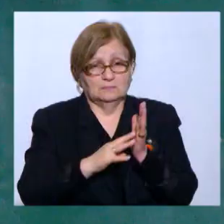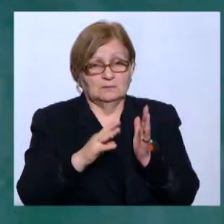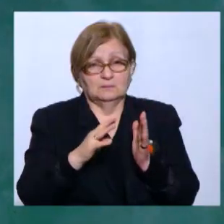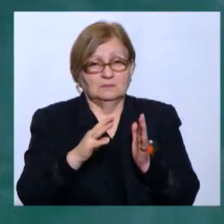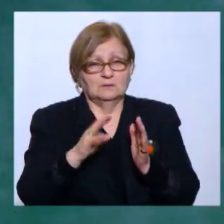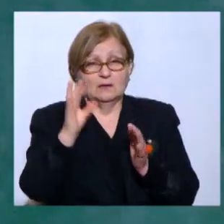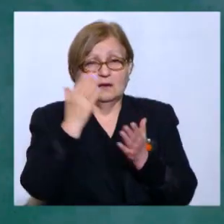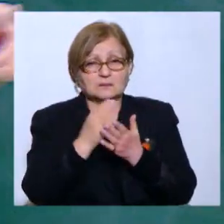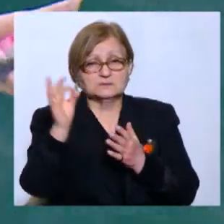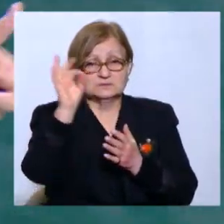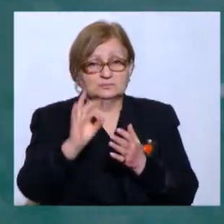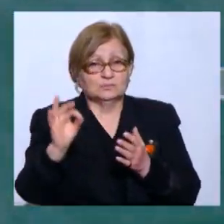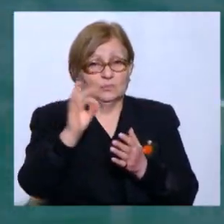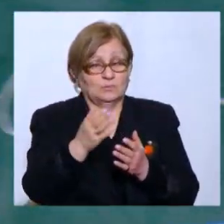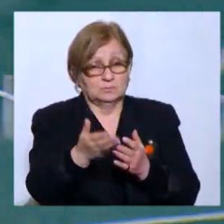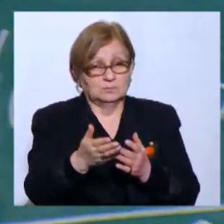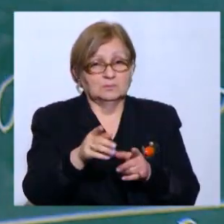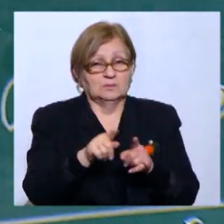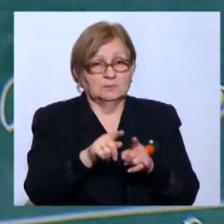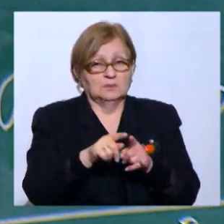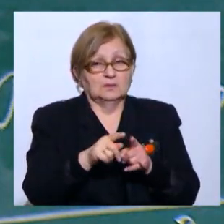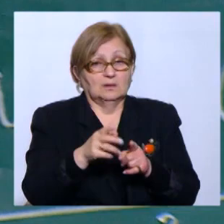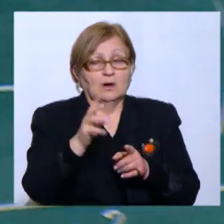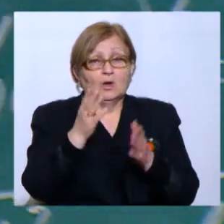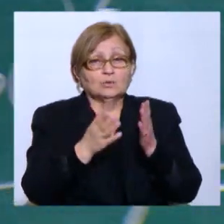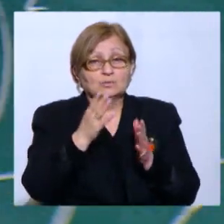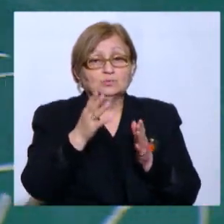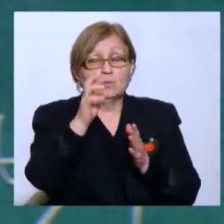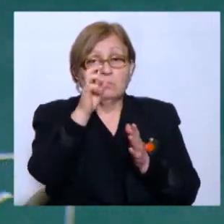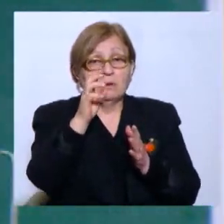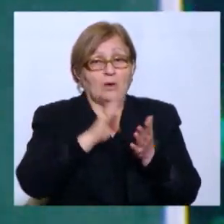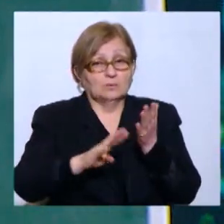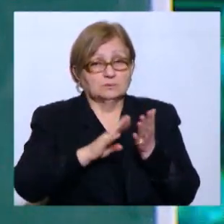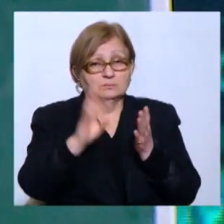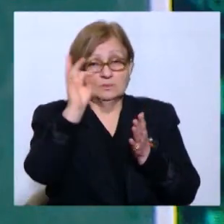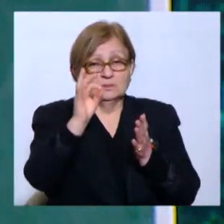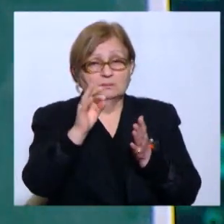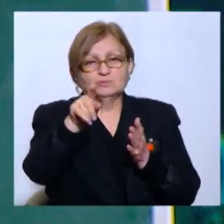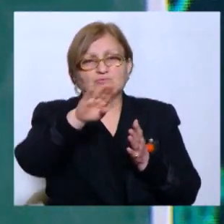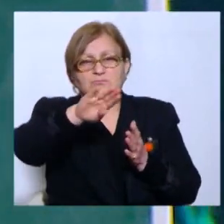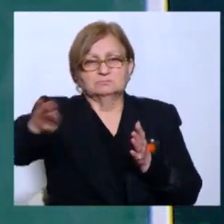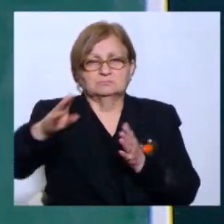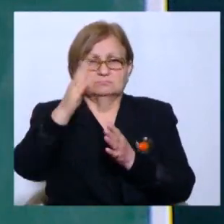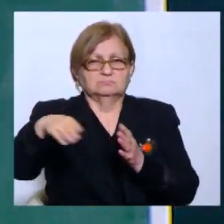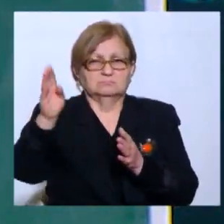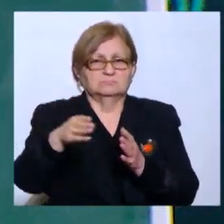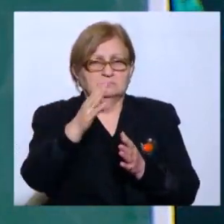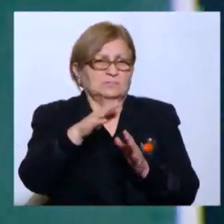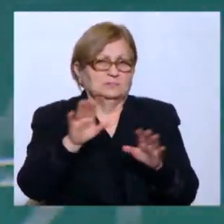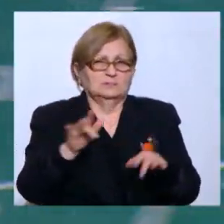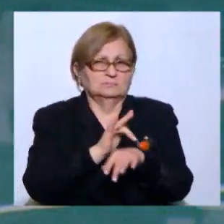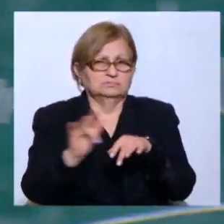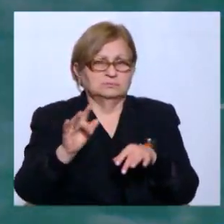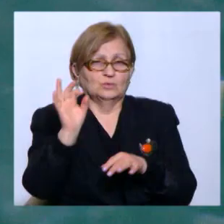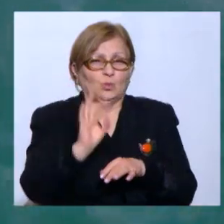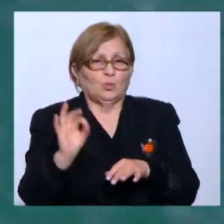cosinus-ი არის 0 და შესაბამისად აი ამ შემთხვევაში თუ კი b არის 90 გრადუსი, აი ეს წევრი საერთოდ წაიშლება. წარმოგიდგენთ, რომ არ არის, რადგან არის